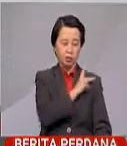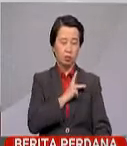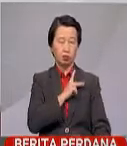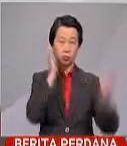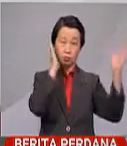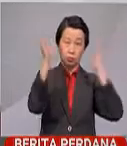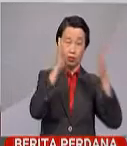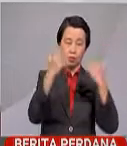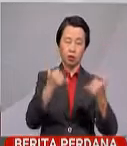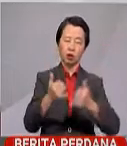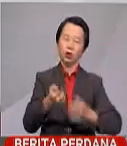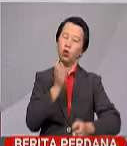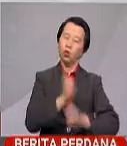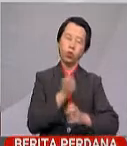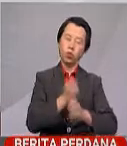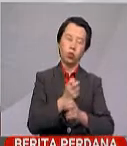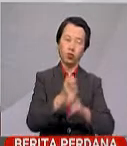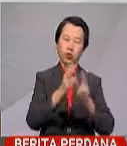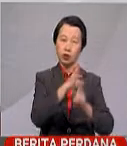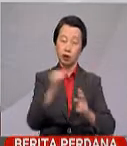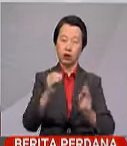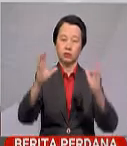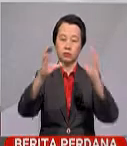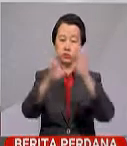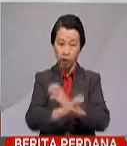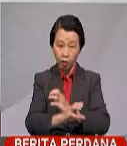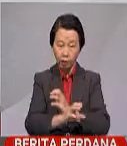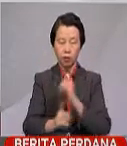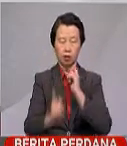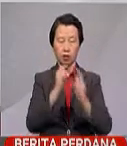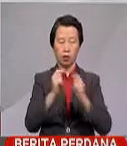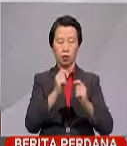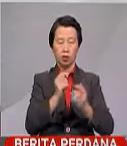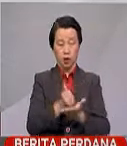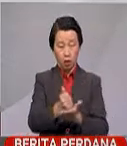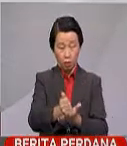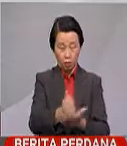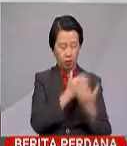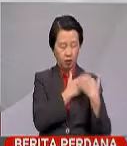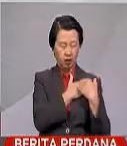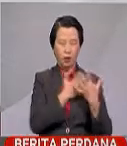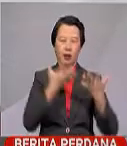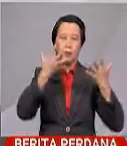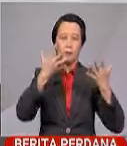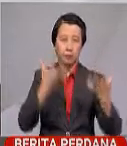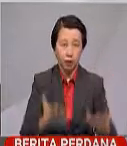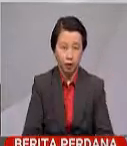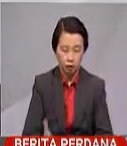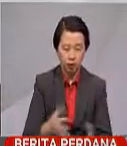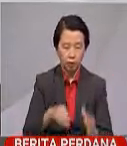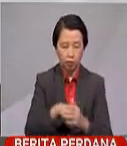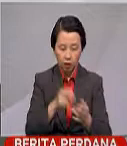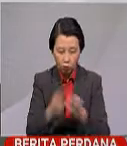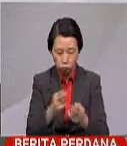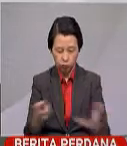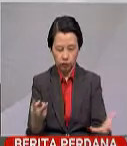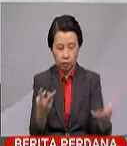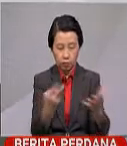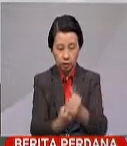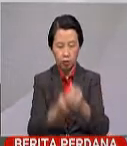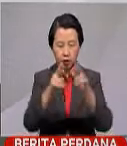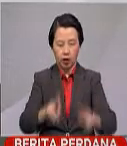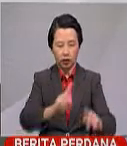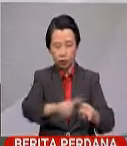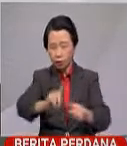negara ketika ini sukar dan mencabar. Titah baginda, amanah dan tanggungjawab yang dipikul amat berat, terutama dalam usaha menyatukan rakyat